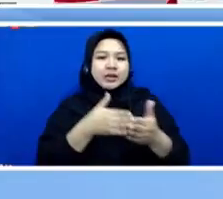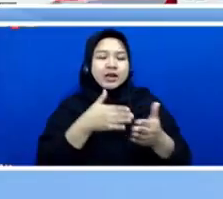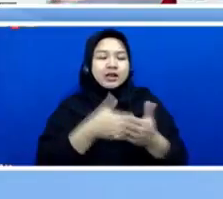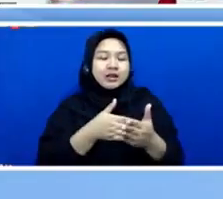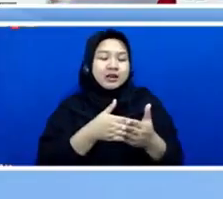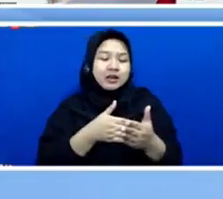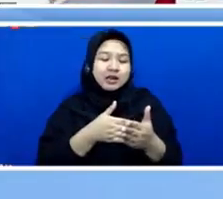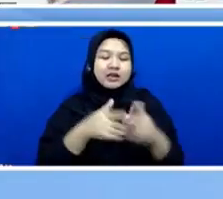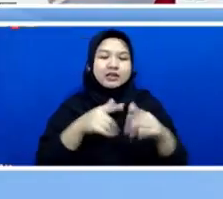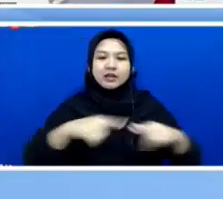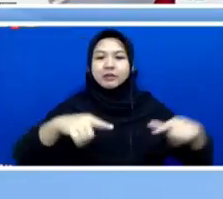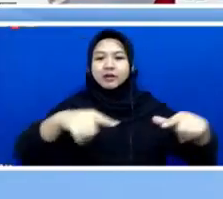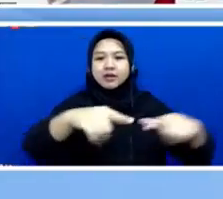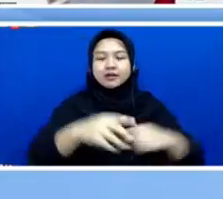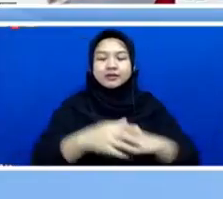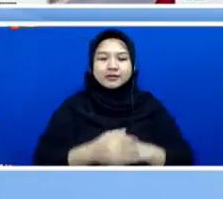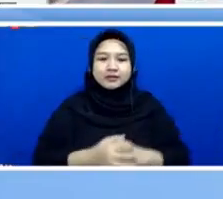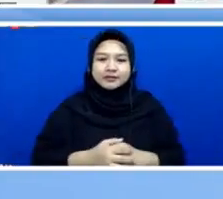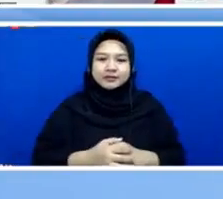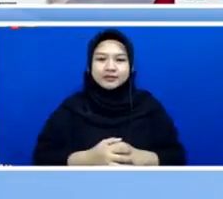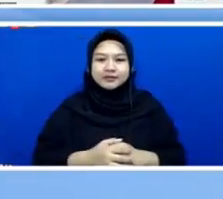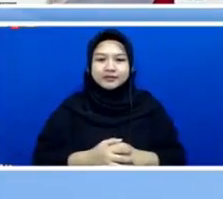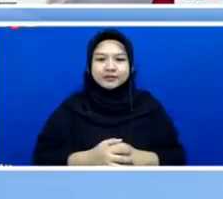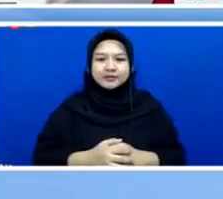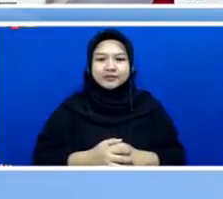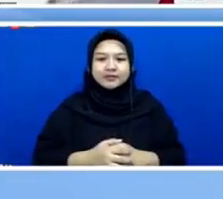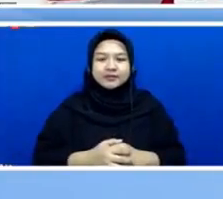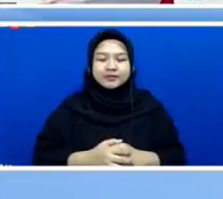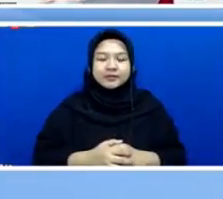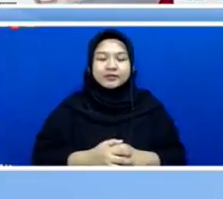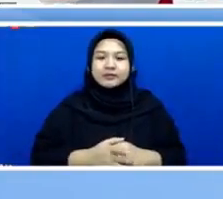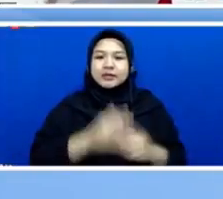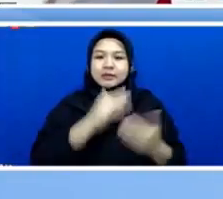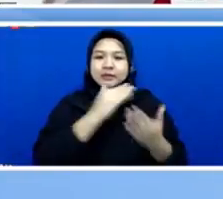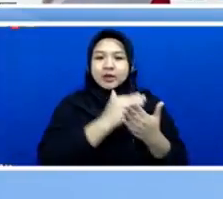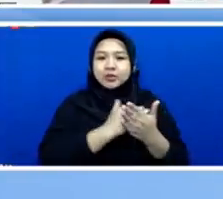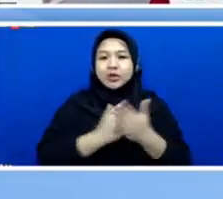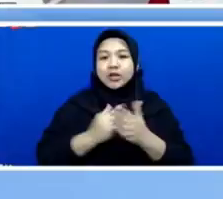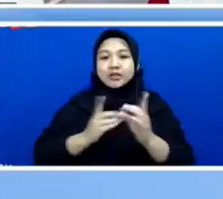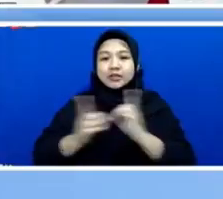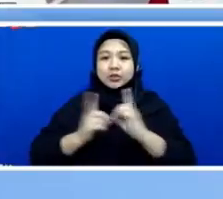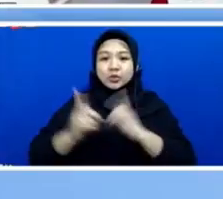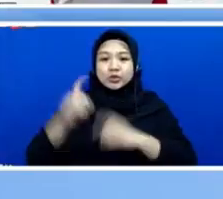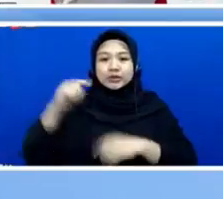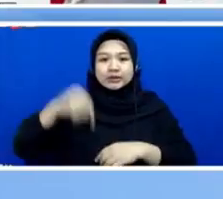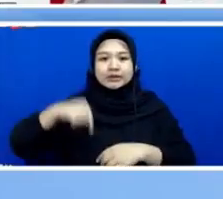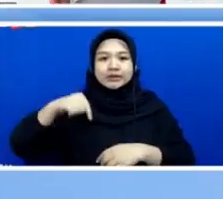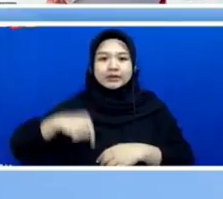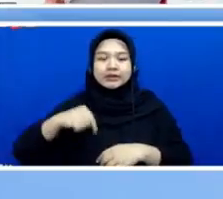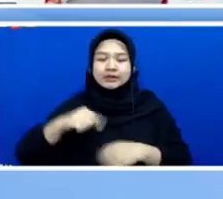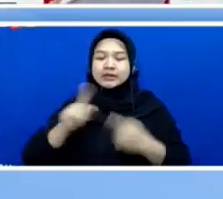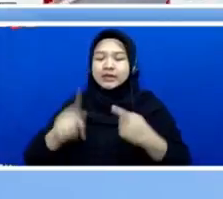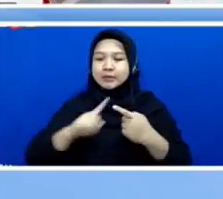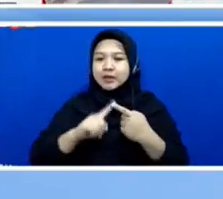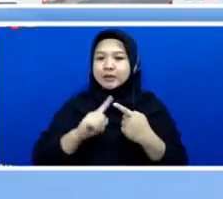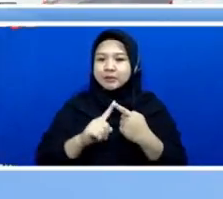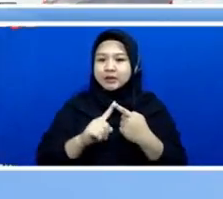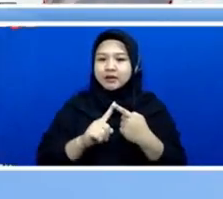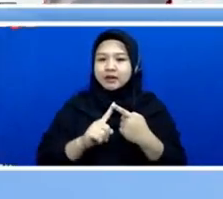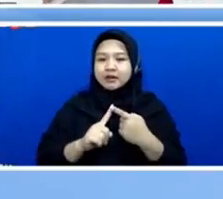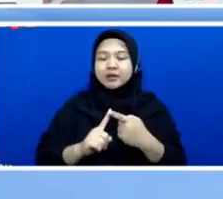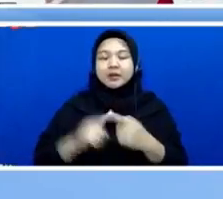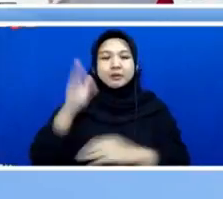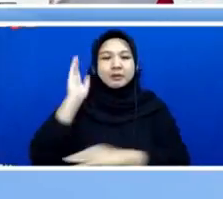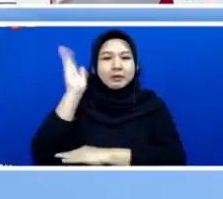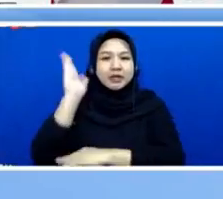dihadapi di lapangan. Dan selanjutnya saya juga ingin sampaikan beberapa ketentuan dari sesi diskusi panel ini, Bapak Ibu semuanya. Yang pertama, setiap